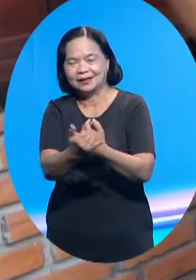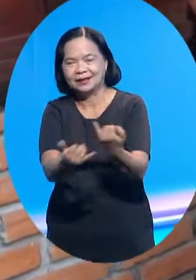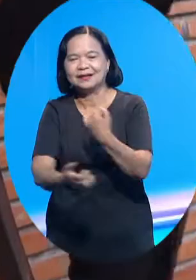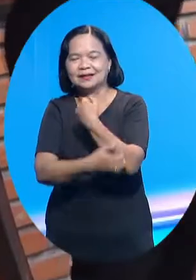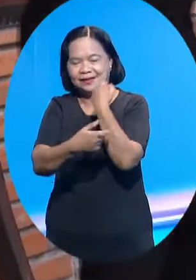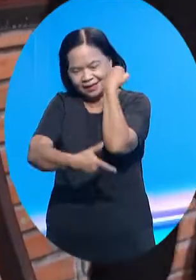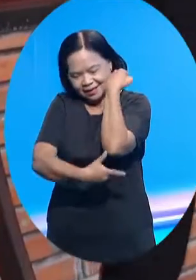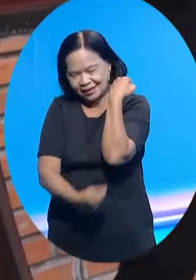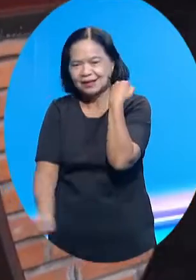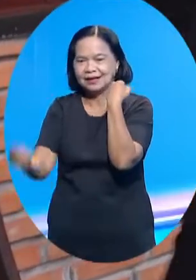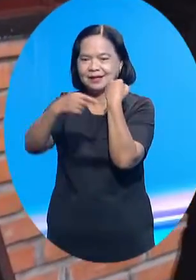Mau đến Hà Giang